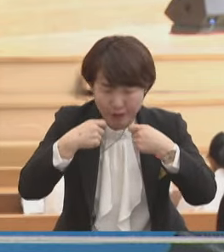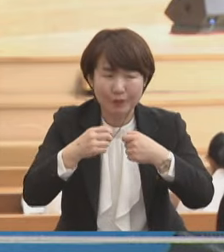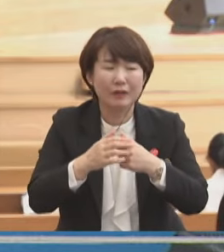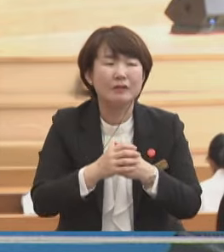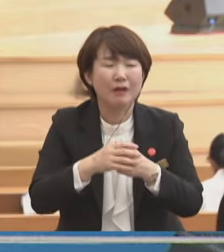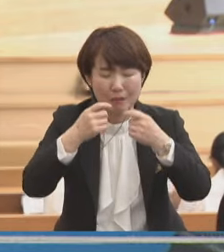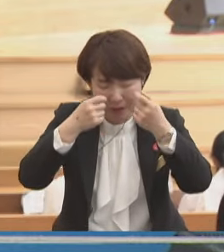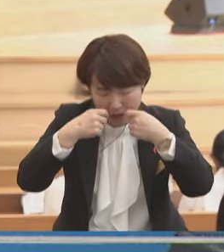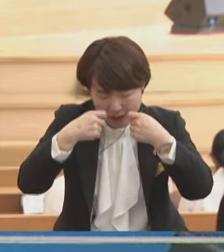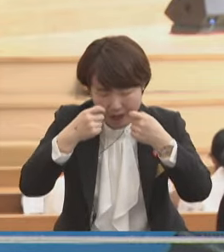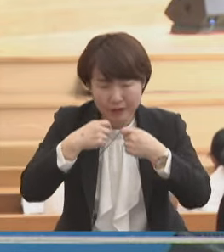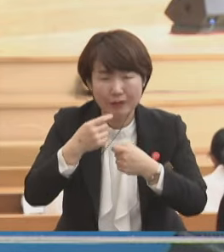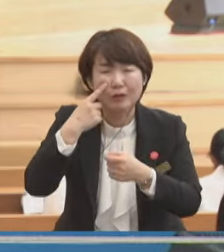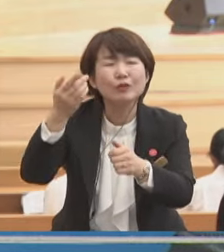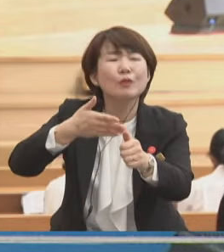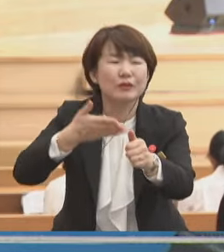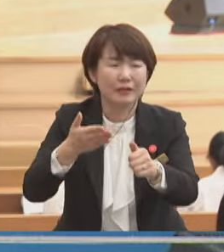울어보세요